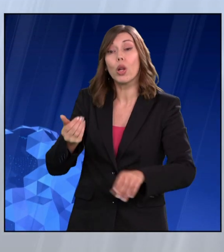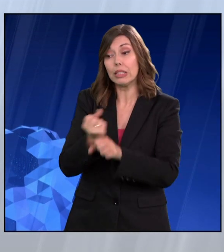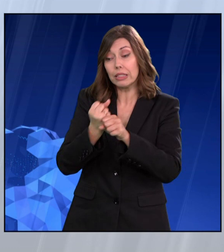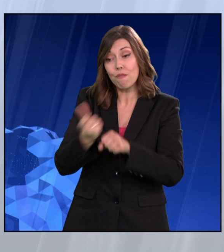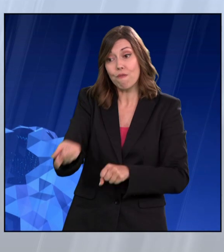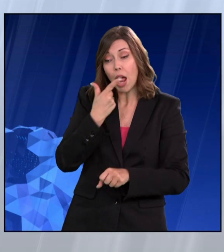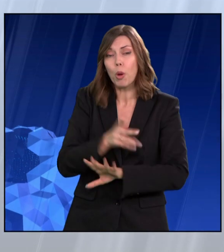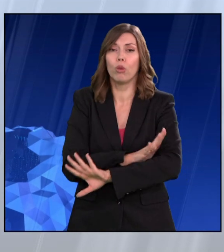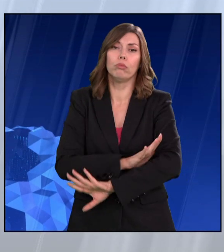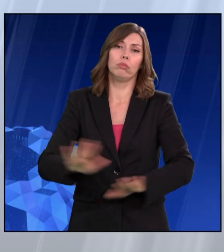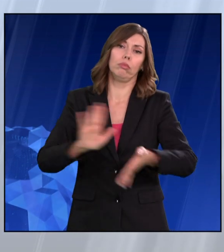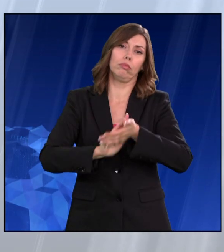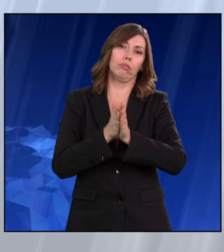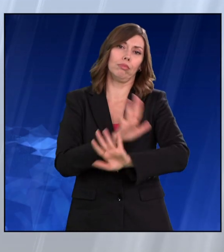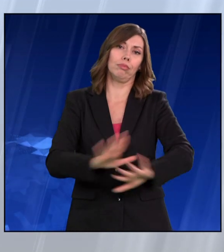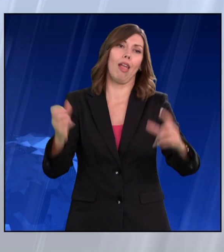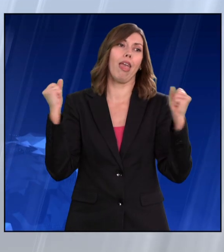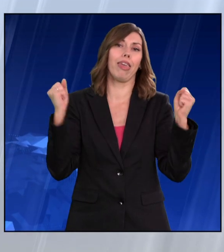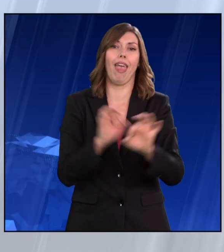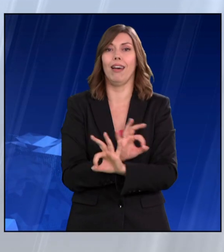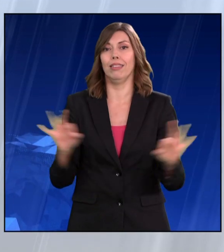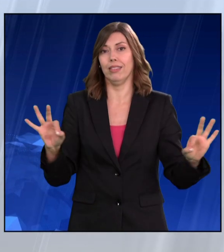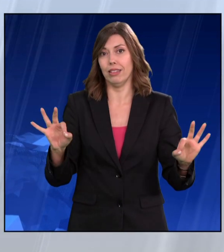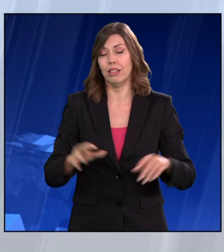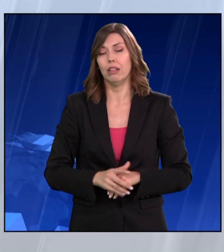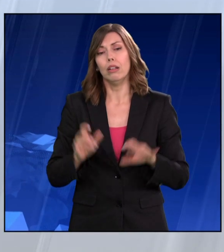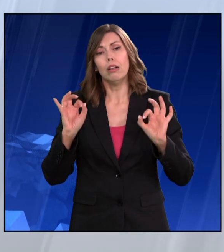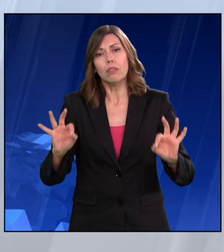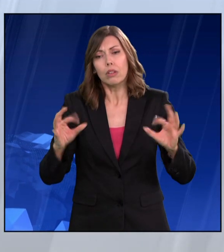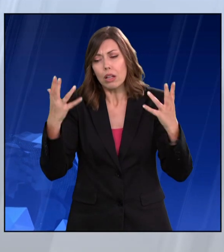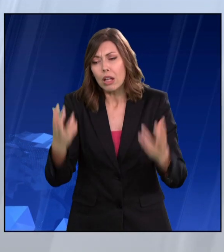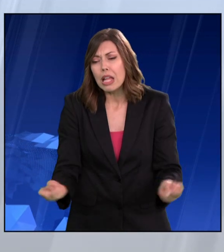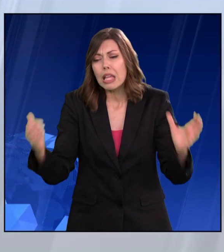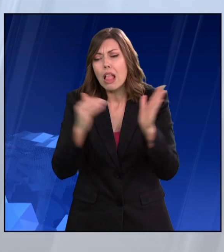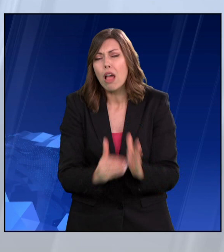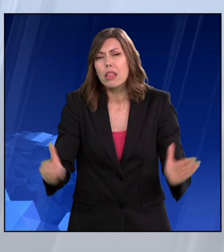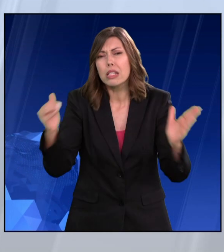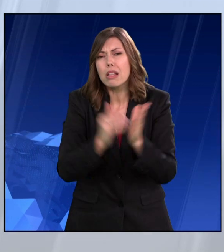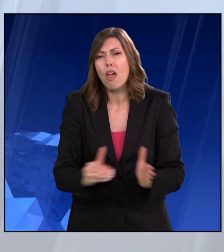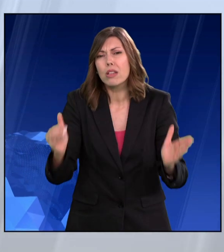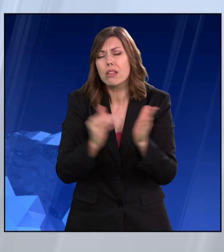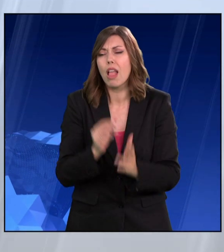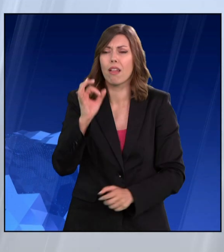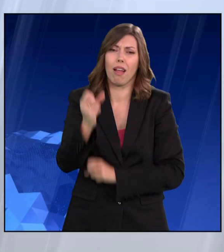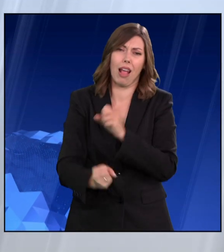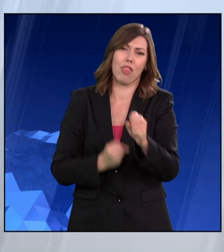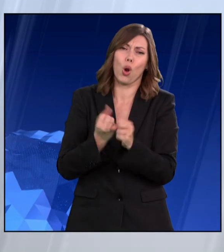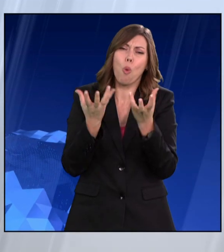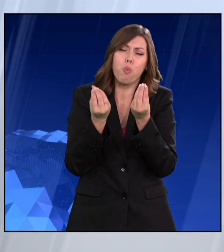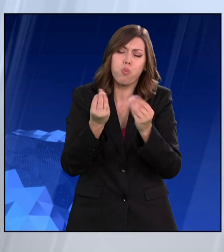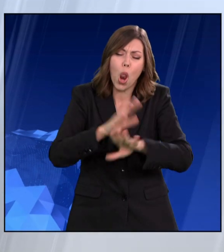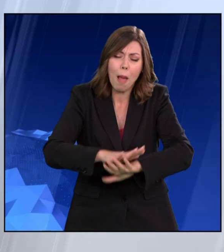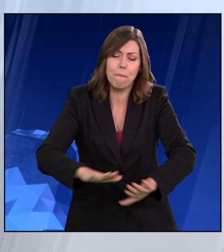το παιδί θα γίνει καλά. Και έχουμε πάρα πολλά χιλιάδες κρούσματα κάθε χρόνο στρεπτόκοκκου, όμως είναι οι ελάχιστοι οι